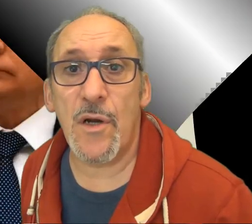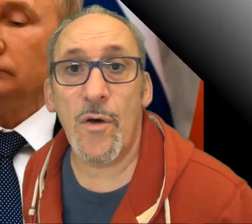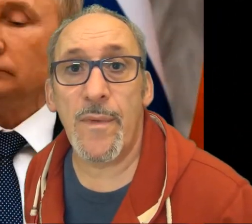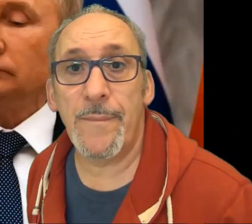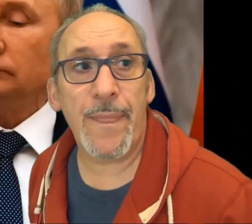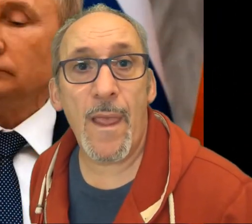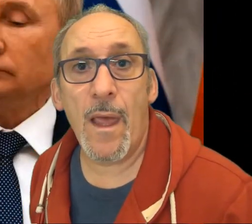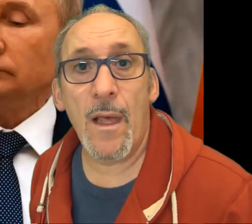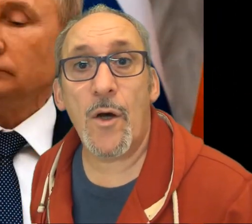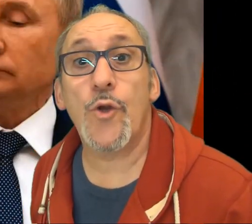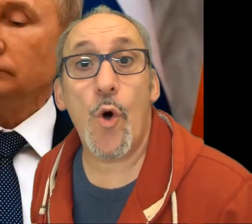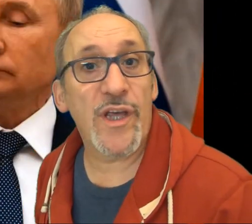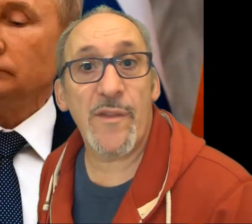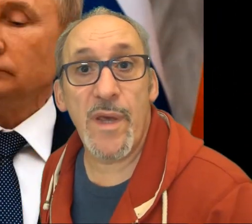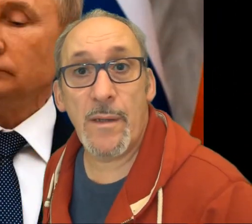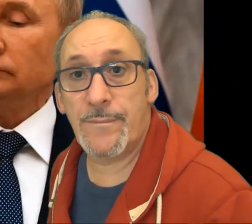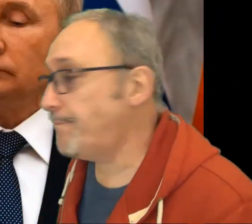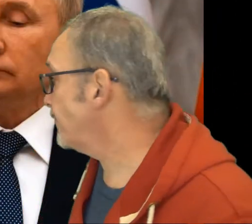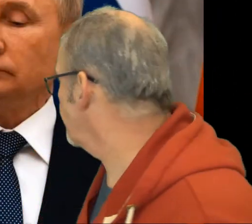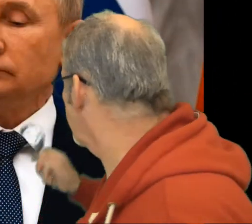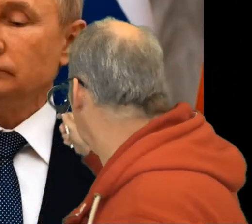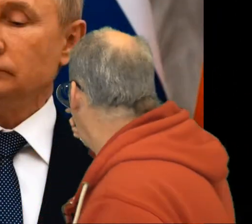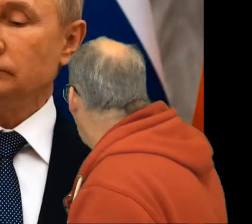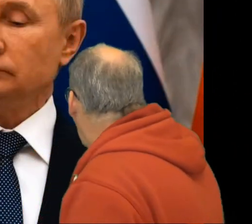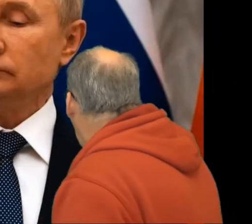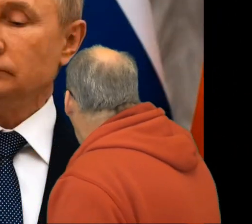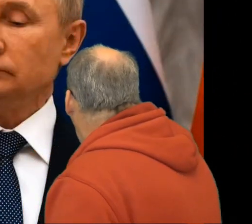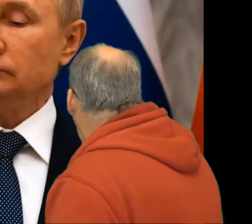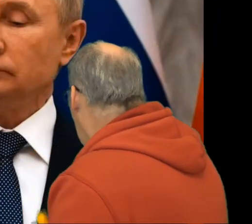sympathie chez l'homme quand on regarde bien.